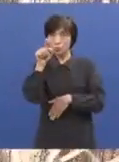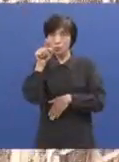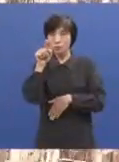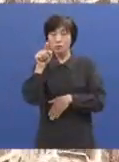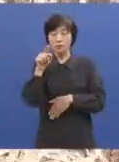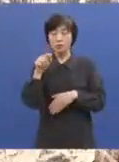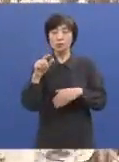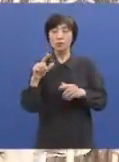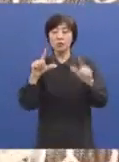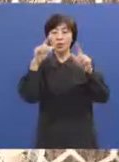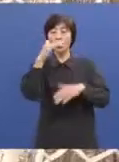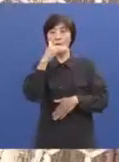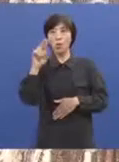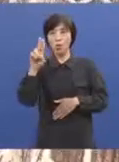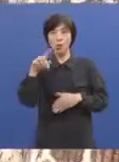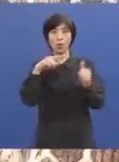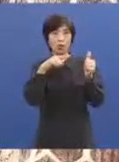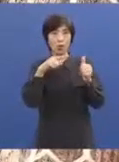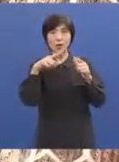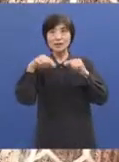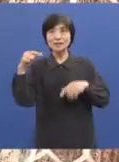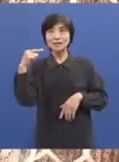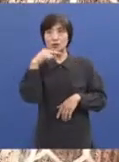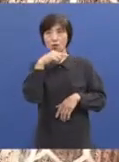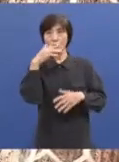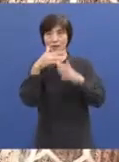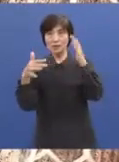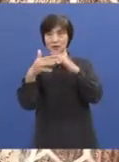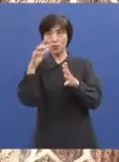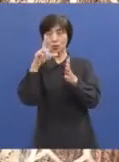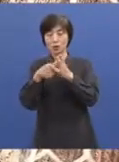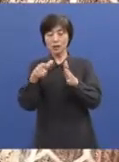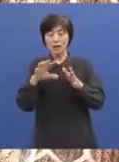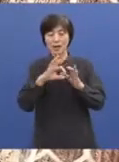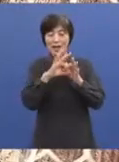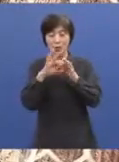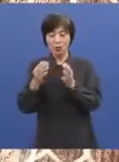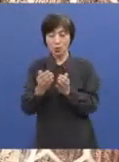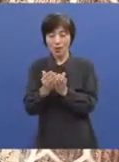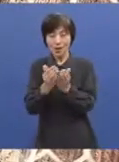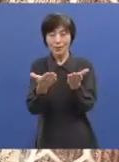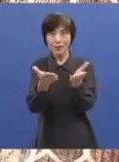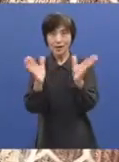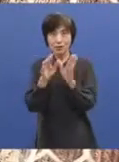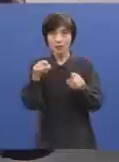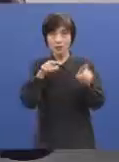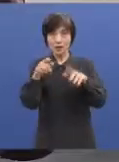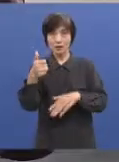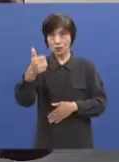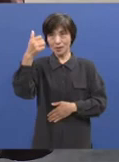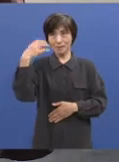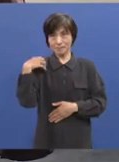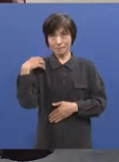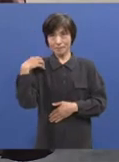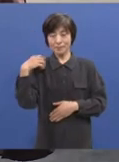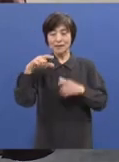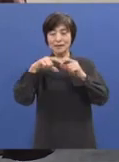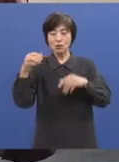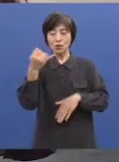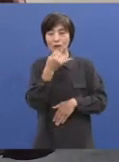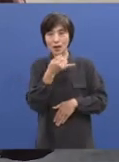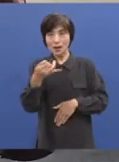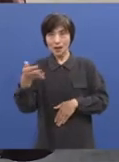八郎という人は日露戦争で連合艦隊の司令長官をしていた人で、日本海海